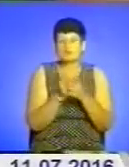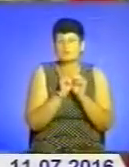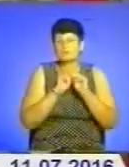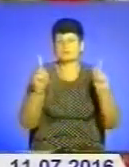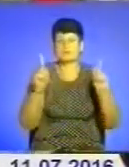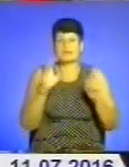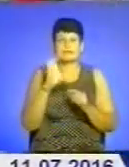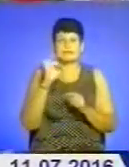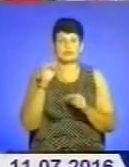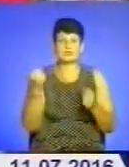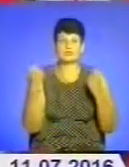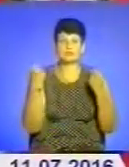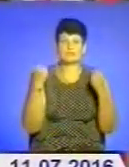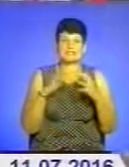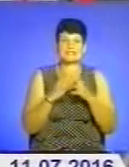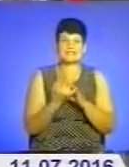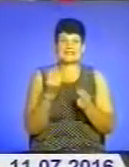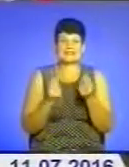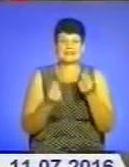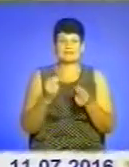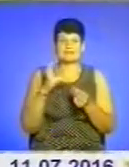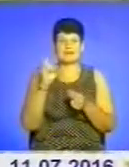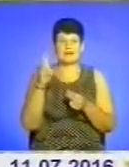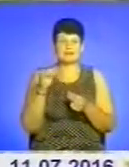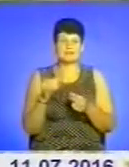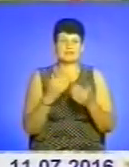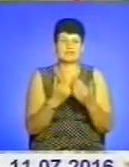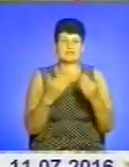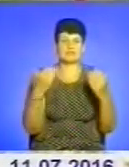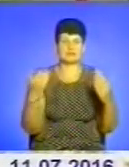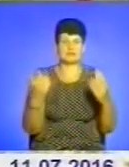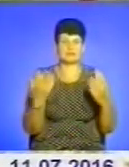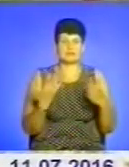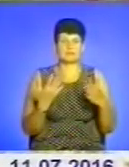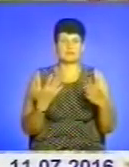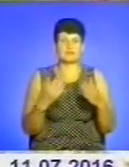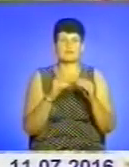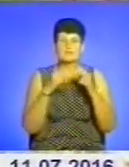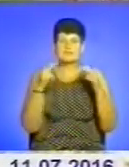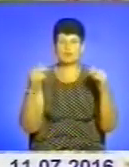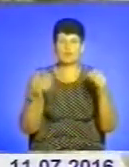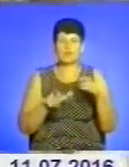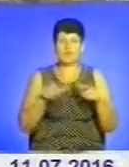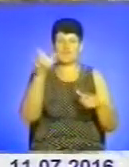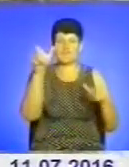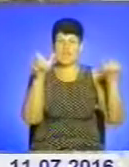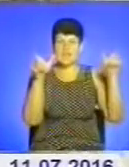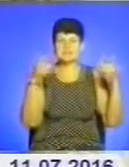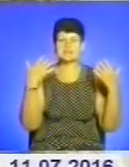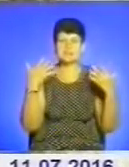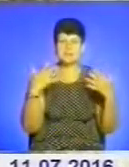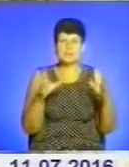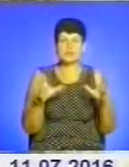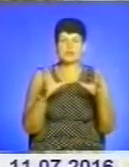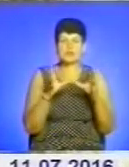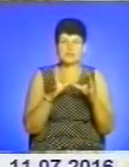в Сидорові – це спортивні сільські ігри, в Скалаті – оригінальні виставки у замкових вежах. Якраз поєднання програми на святі замку із